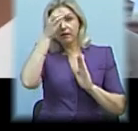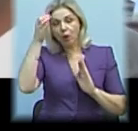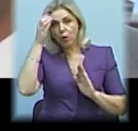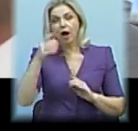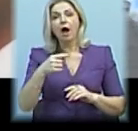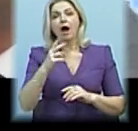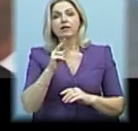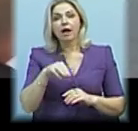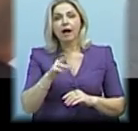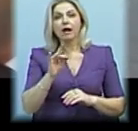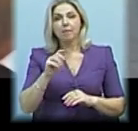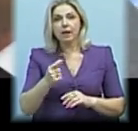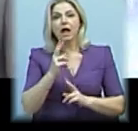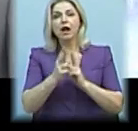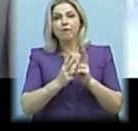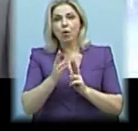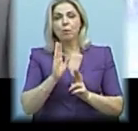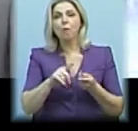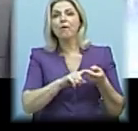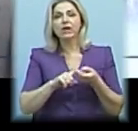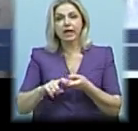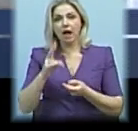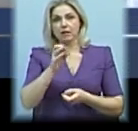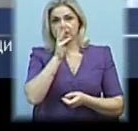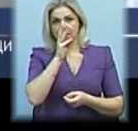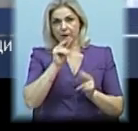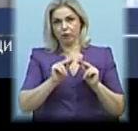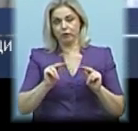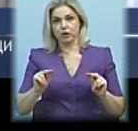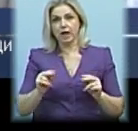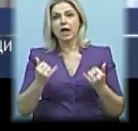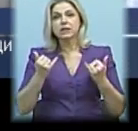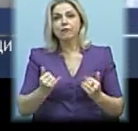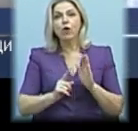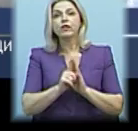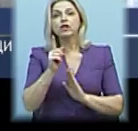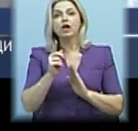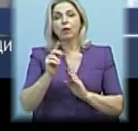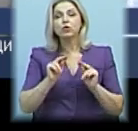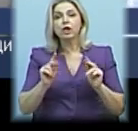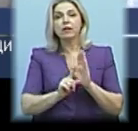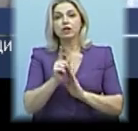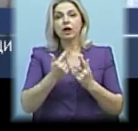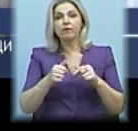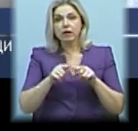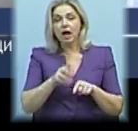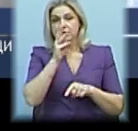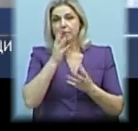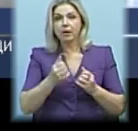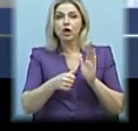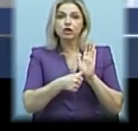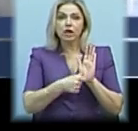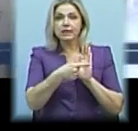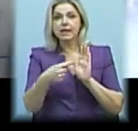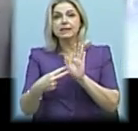реформа вплине на заробітну плату вчителів. Сьогодні вчитель-початківець може отримати заробітну плату від 6 до 7 тисяч